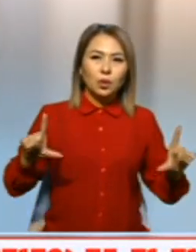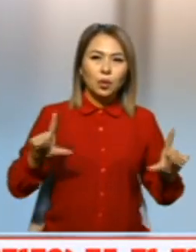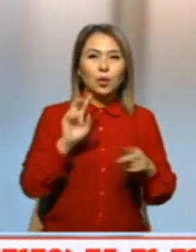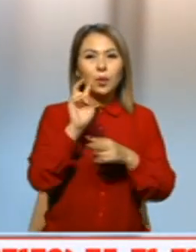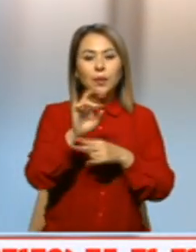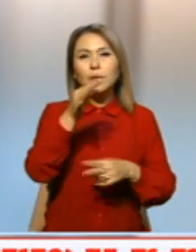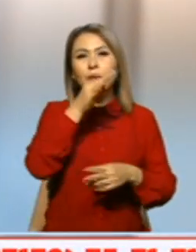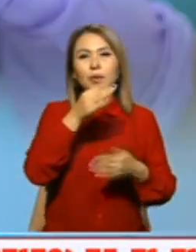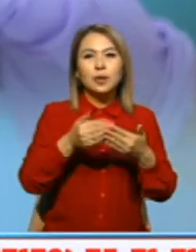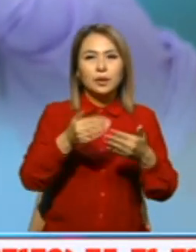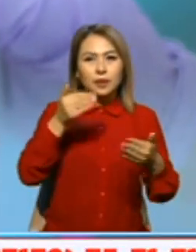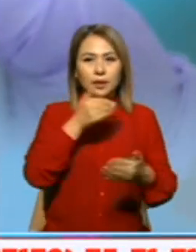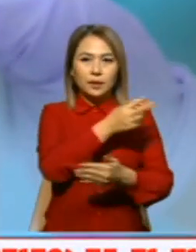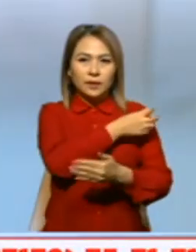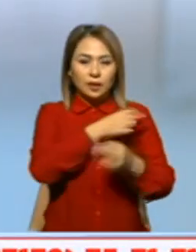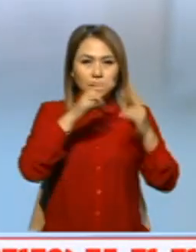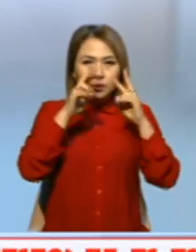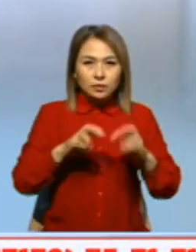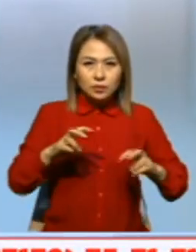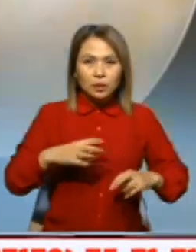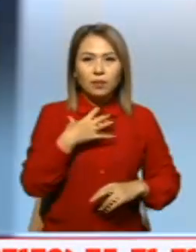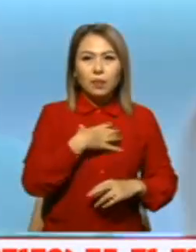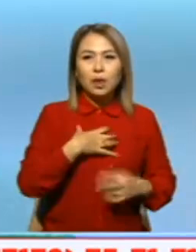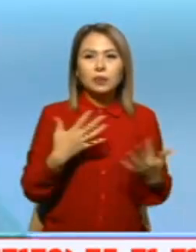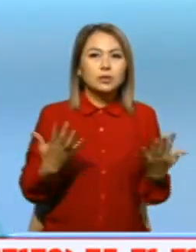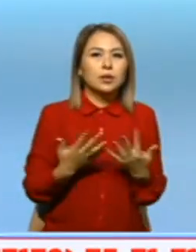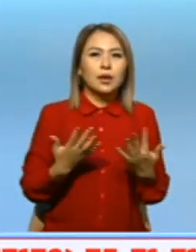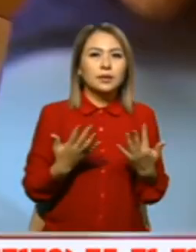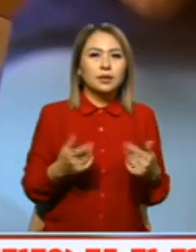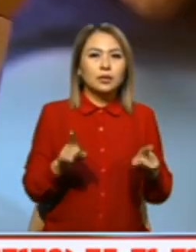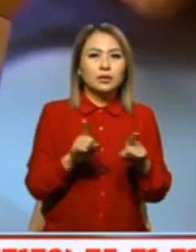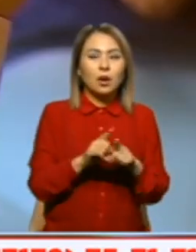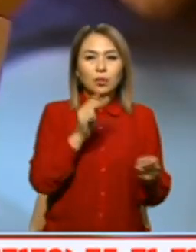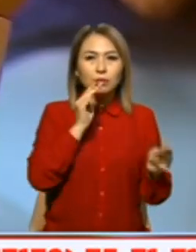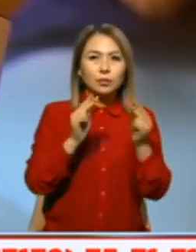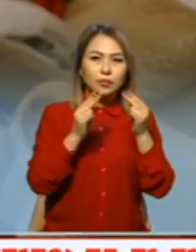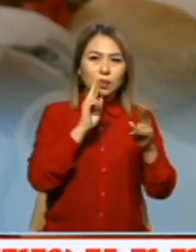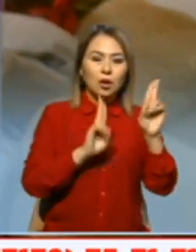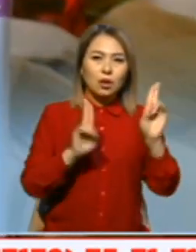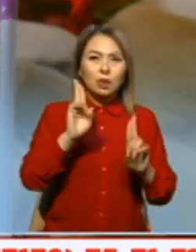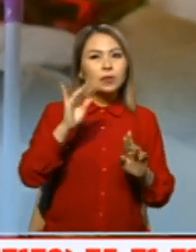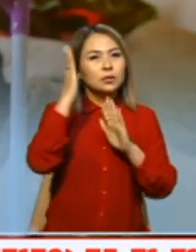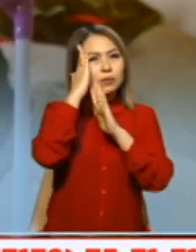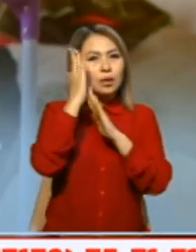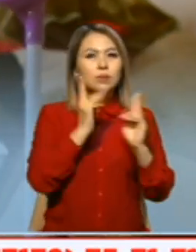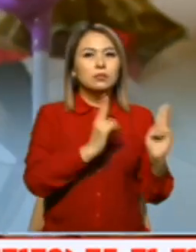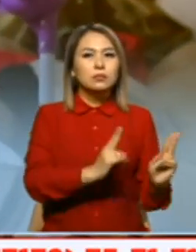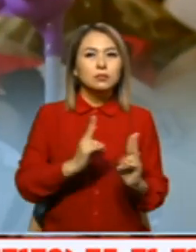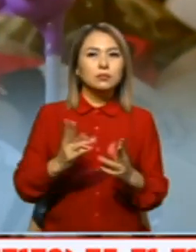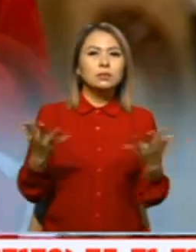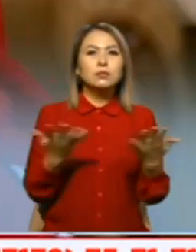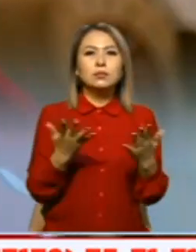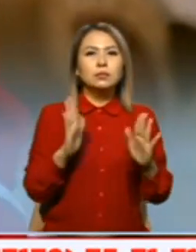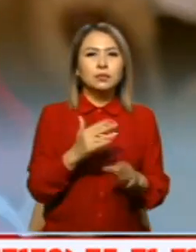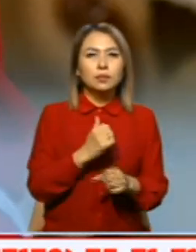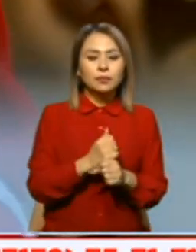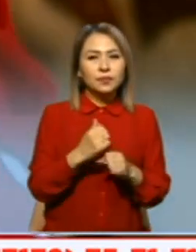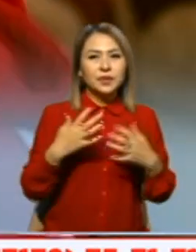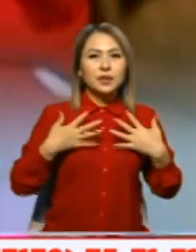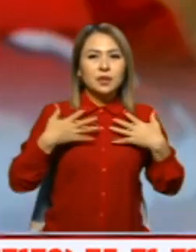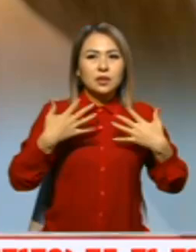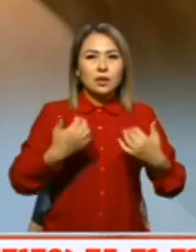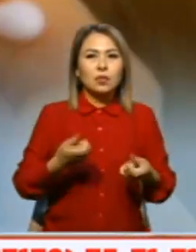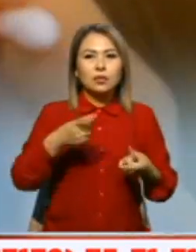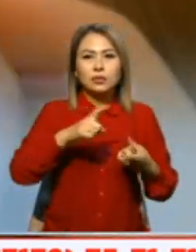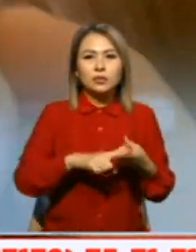алдында медициналық тексерістен өтудің маңызы неде? Баланың тамақтануы мен ұйқы режимін қалай қалыптастырамыз? Оның денсаулыққа